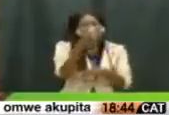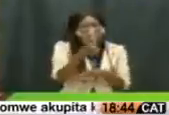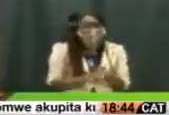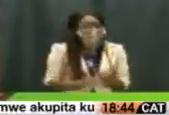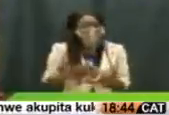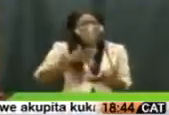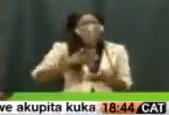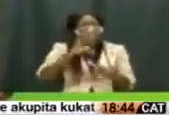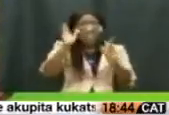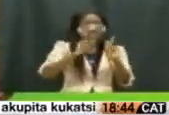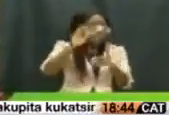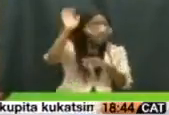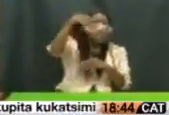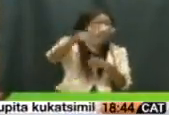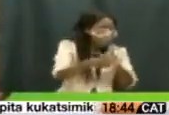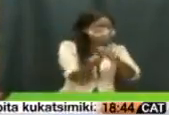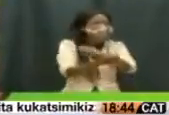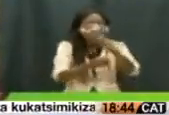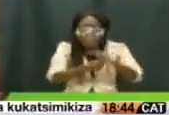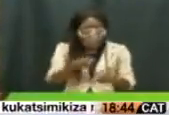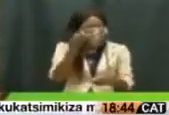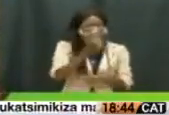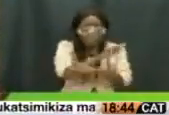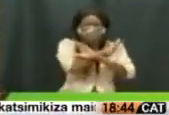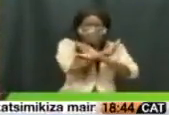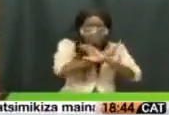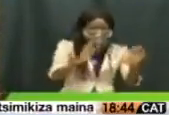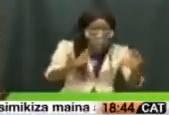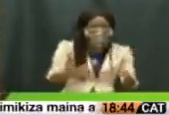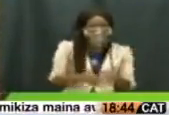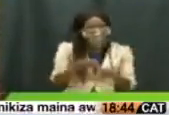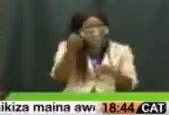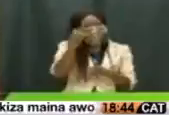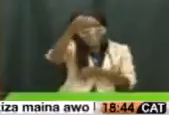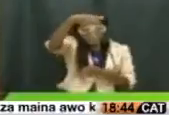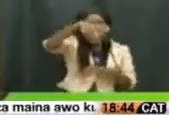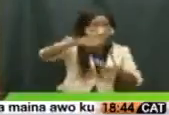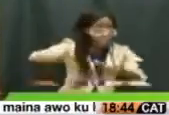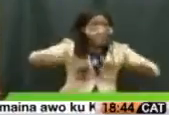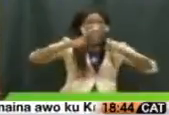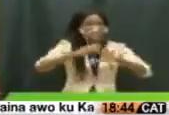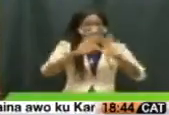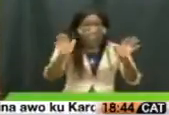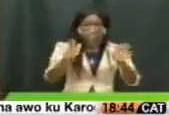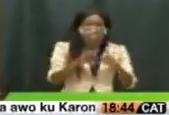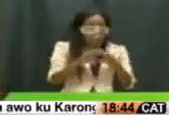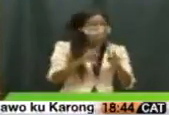sizoona matenda wali konseponse ama mugira munthu ina aliyense koma tena kuti ndithu